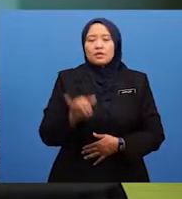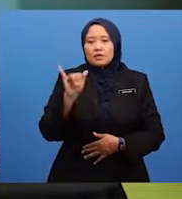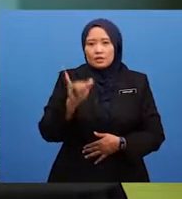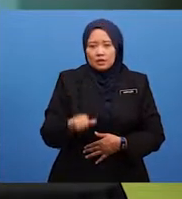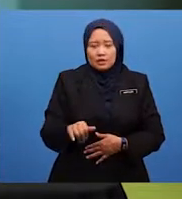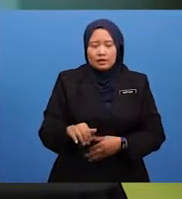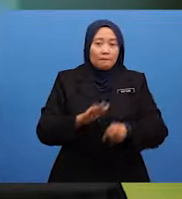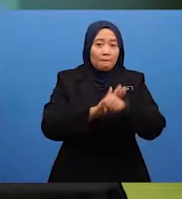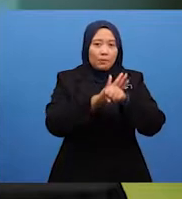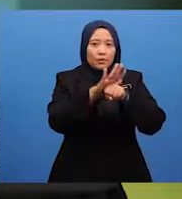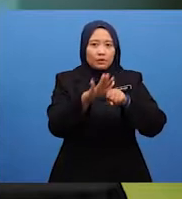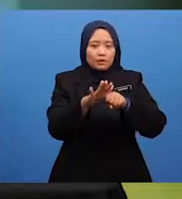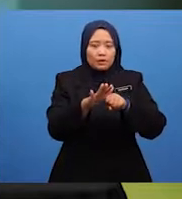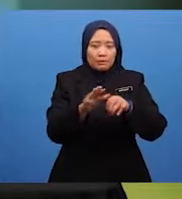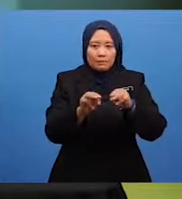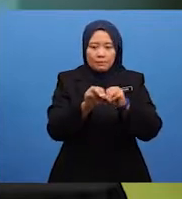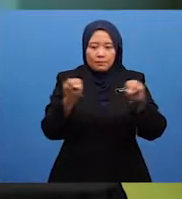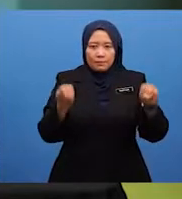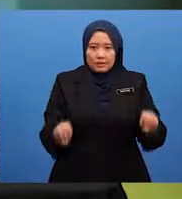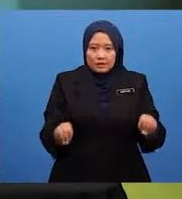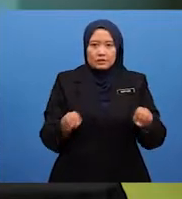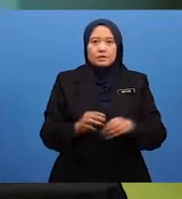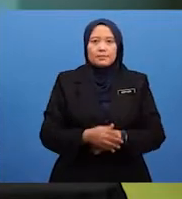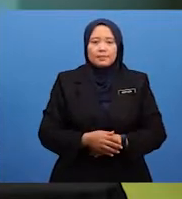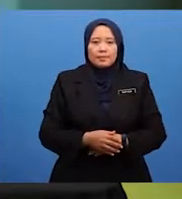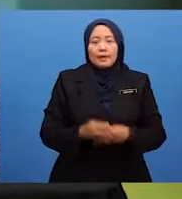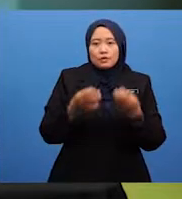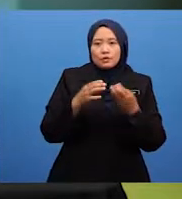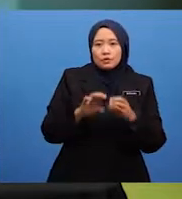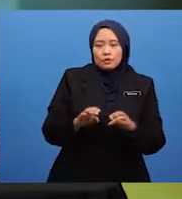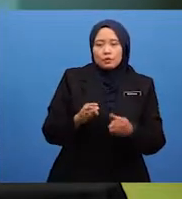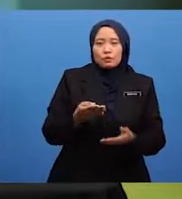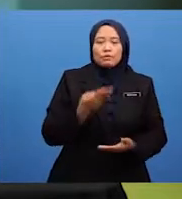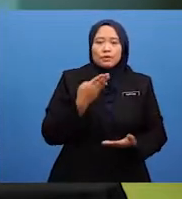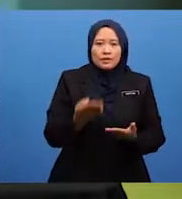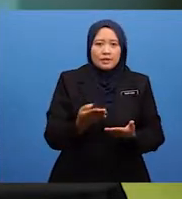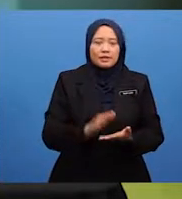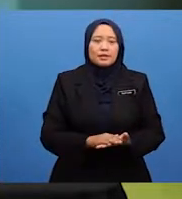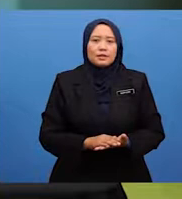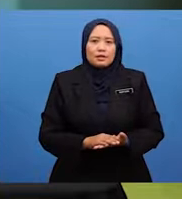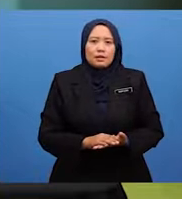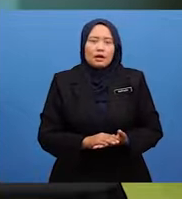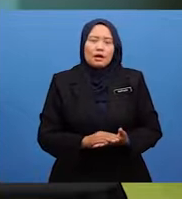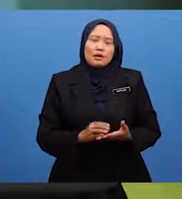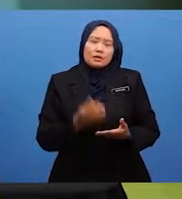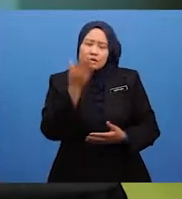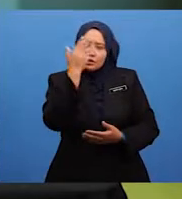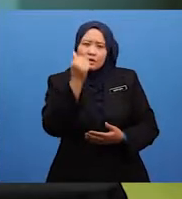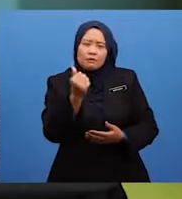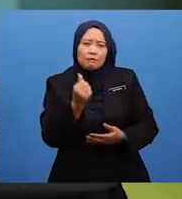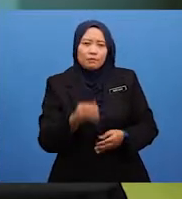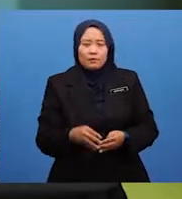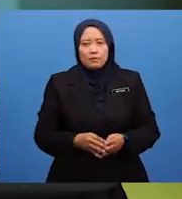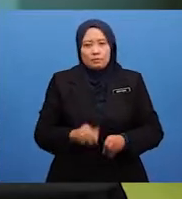Ya, permukaan meja. Cuba kamu berikan inference mengapa pada